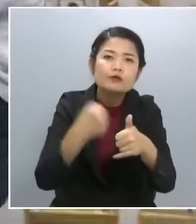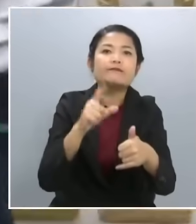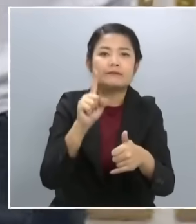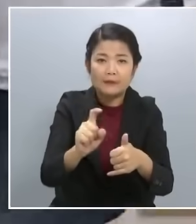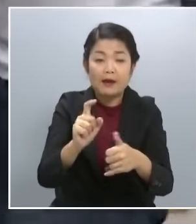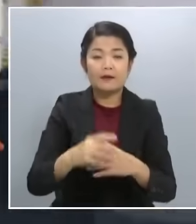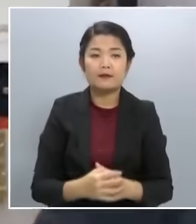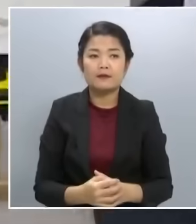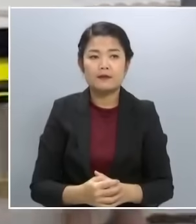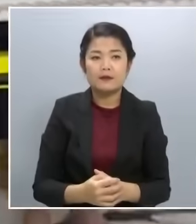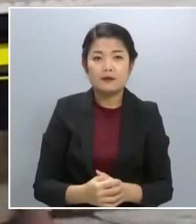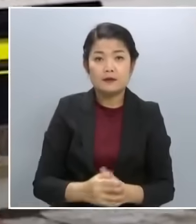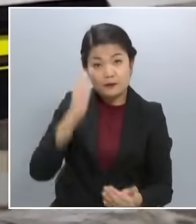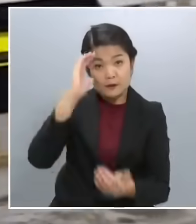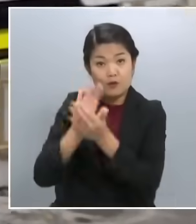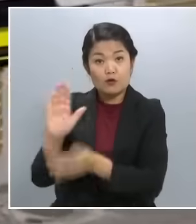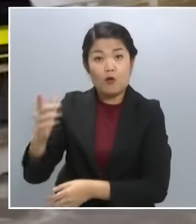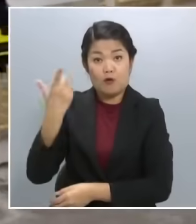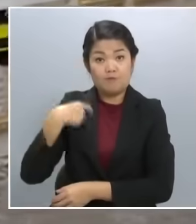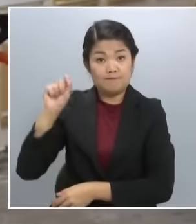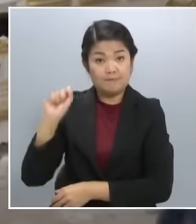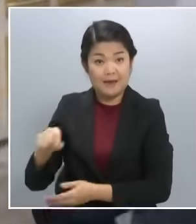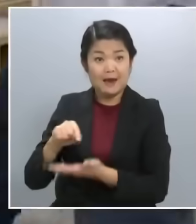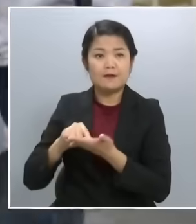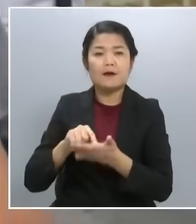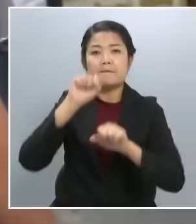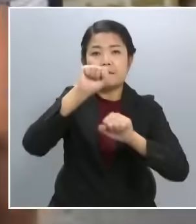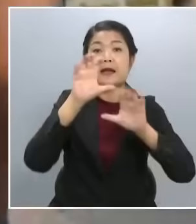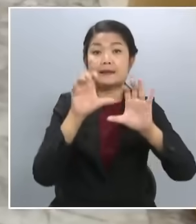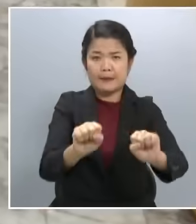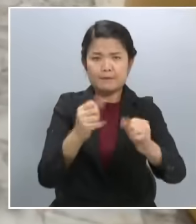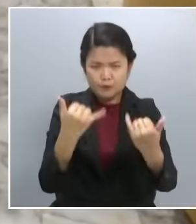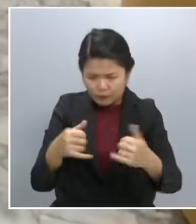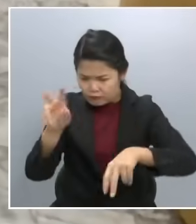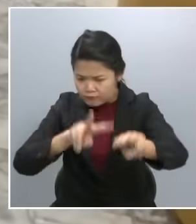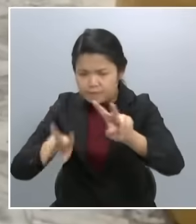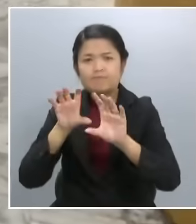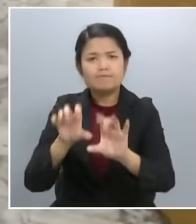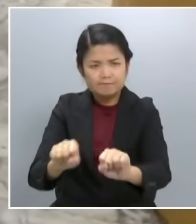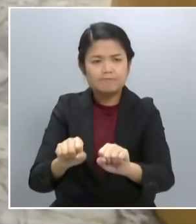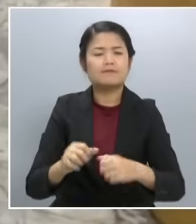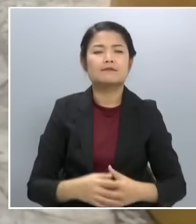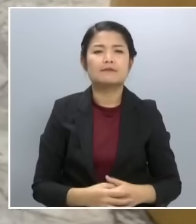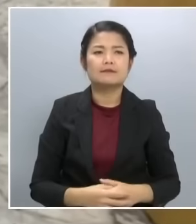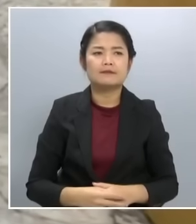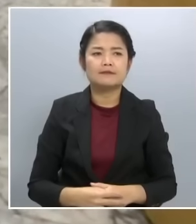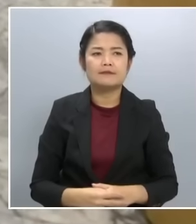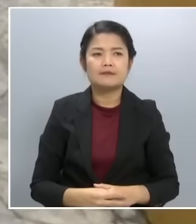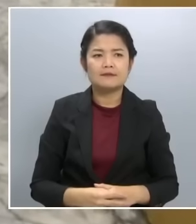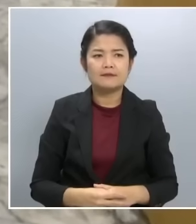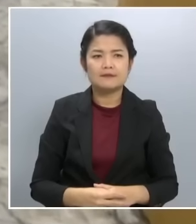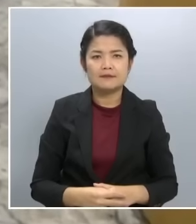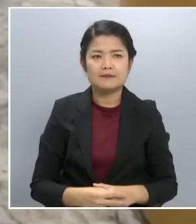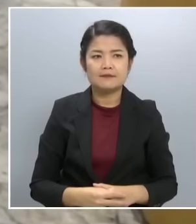ดำเนินการขอหมายศาลนะครับเพื่อออกหมายจับไปแล้วซึ่งตอนนี้อยู่ระหว่างการติดตามโบ้นะครับเพื่อมาดำเนินคดีครับ